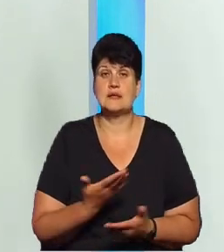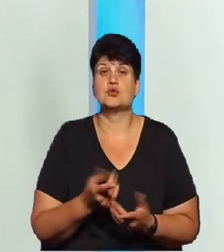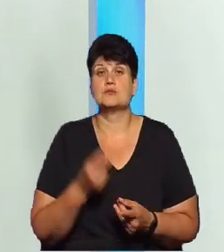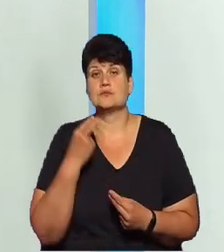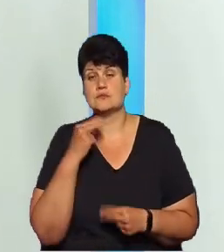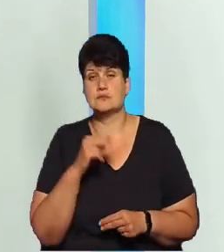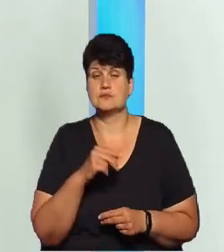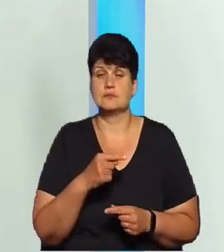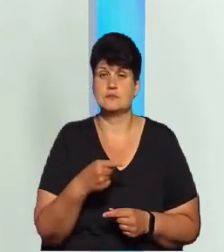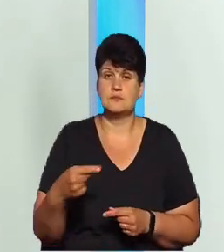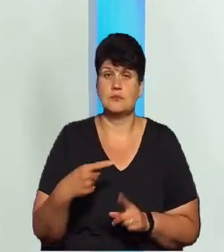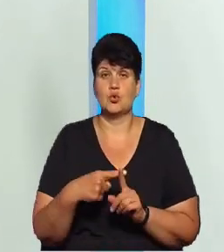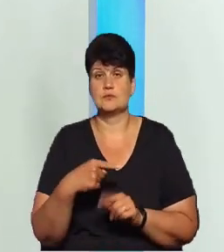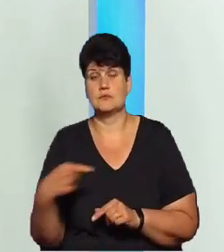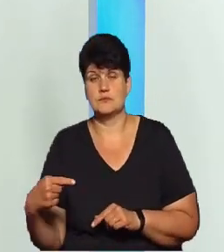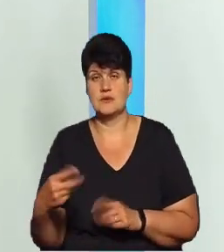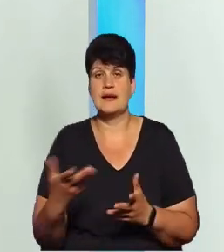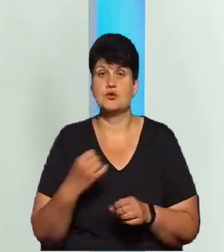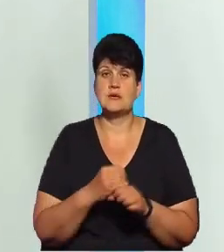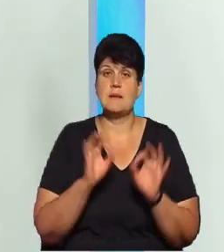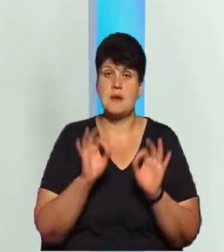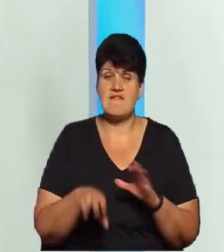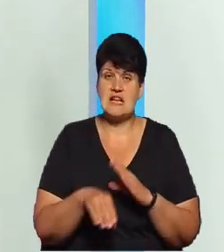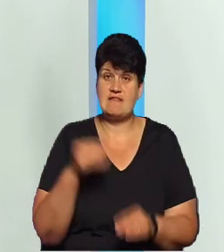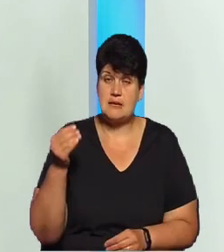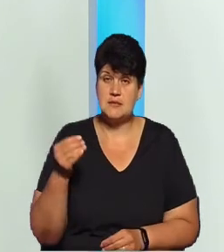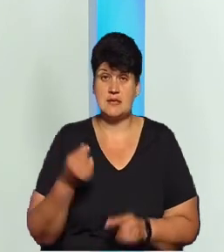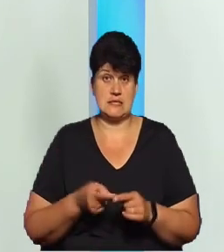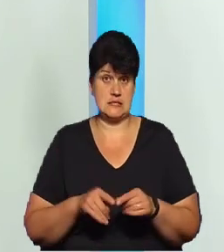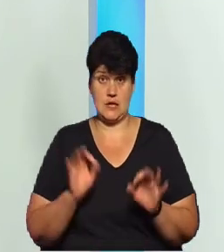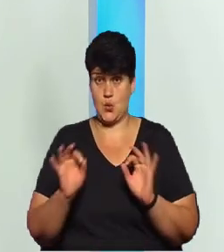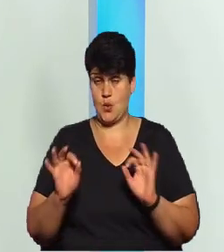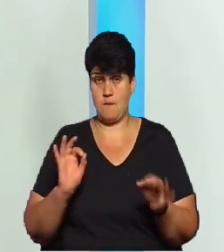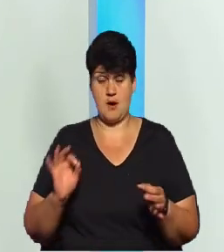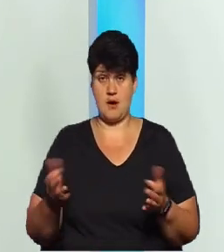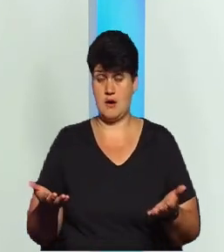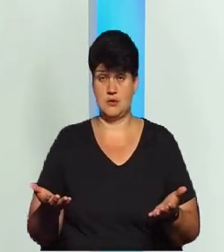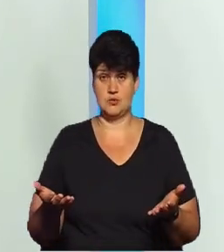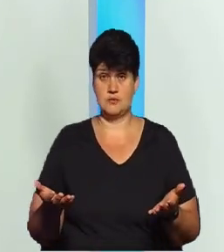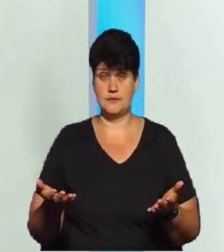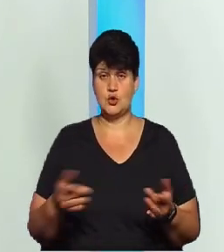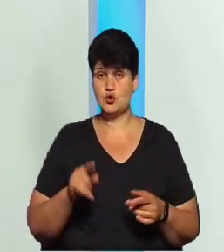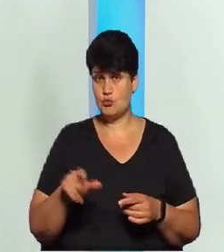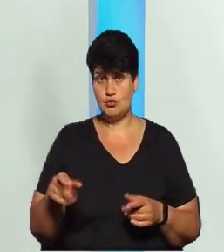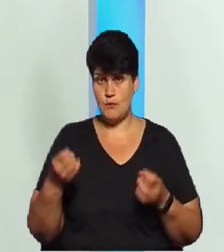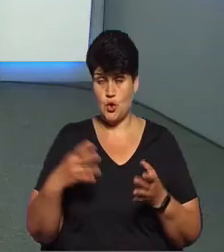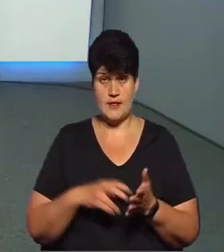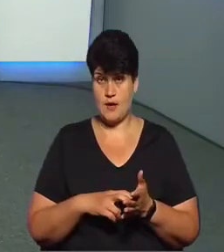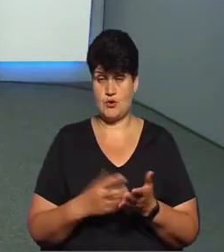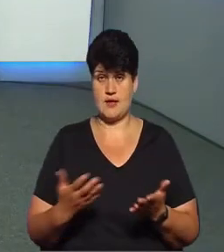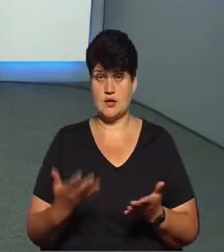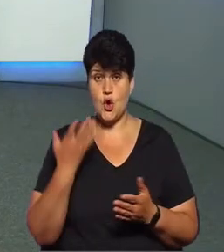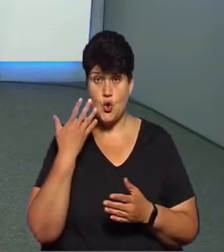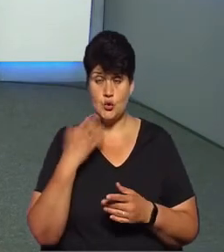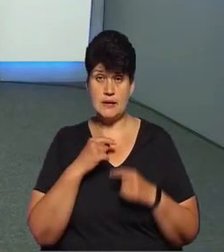як зробити правильний вибір, і це абсолютно нормально. Ну, щоб, просто, пастор... щоб люди просто не боялися цього. Так, коли пастор сам розуміє,